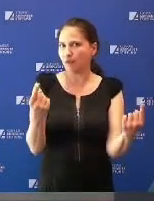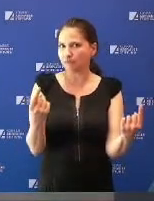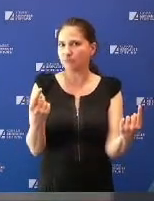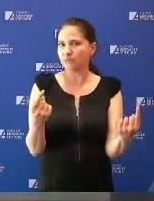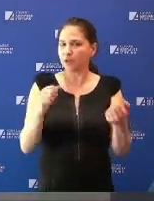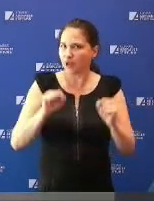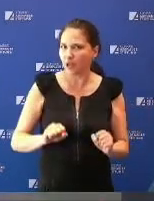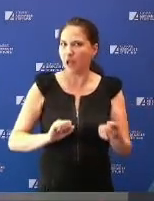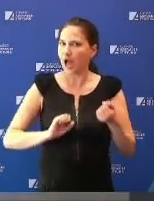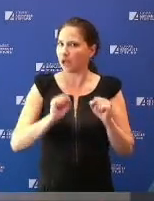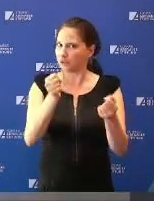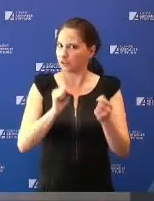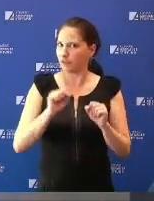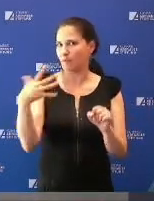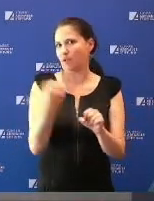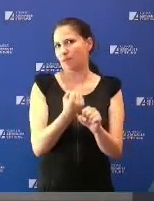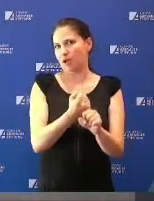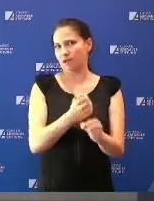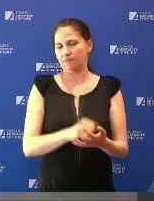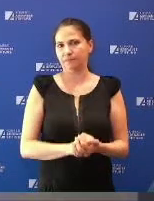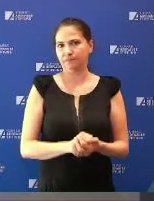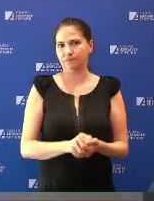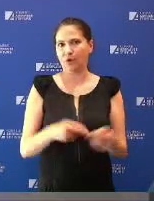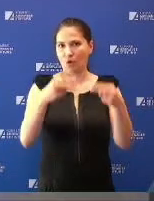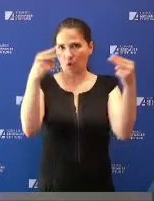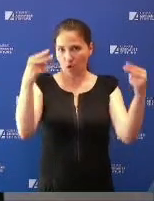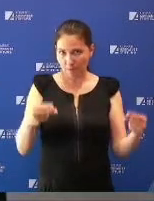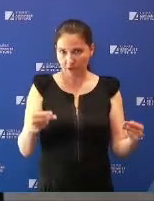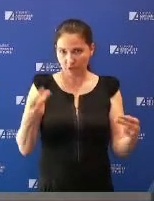sich aktiv zu beteiligen.